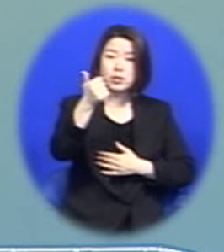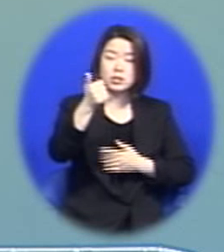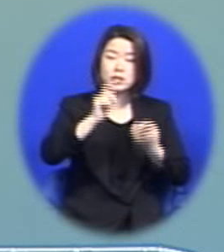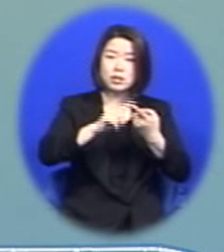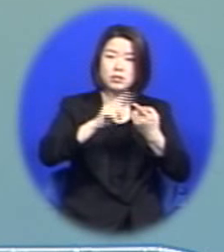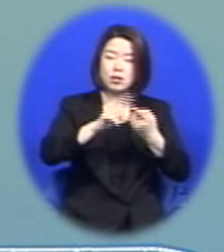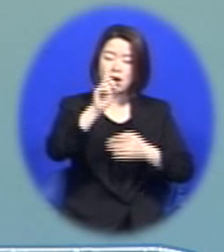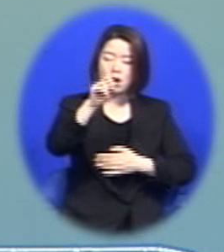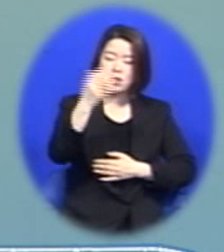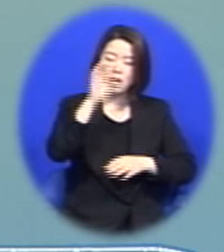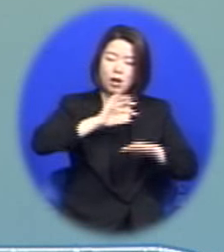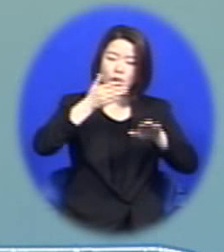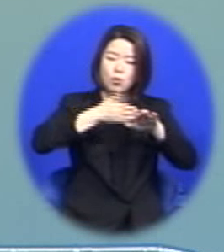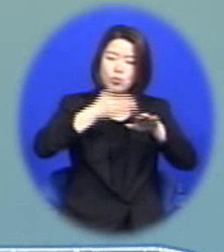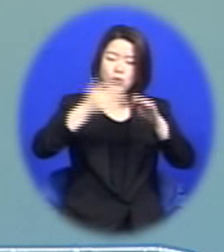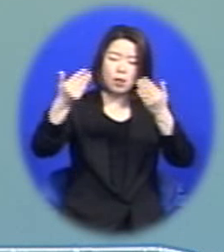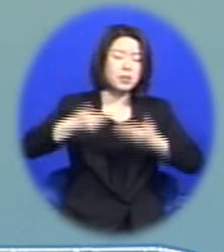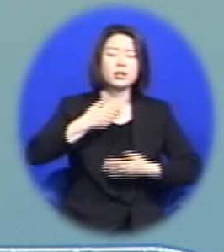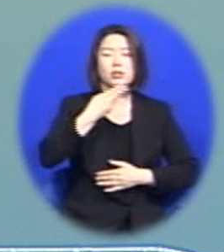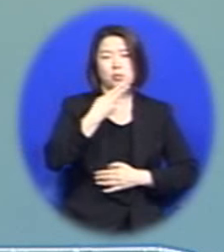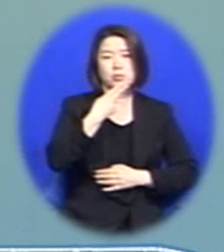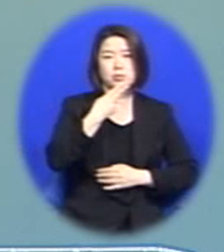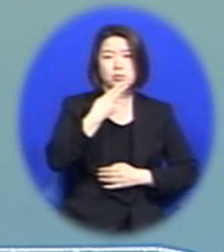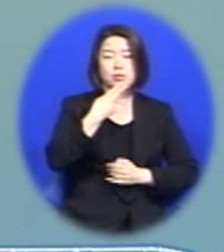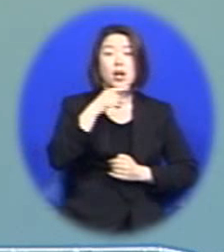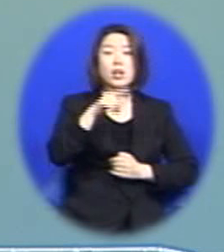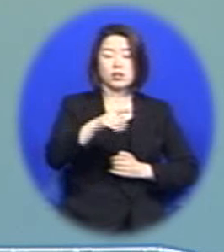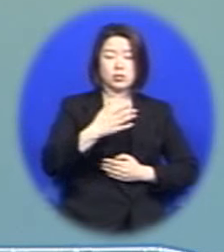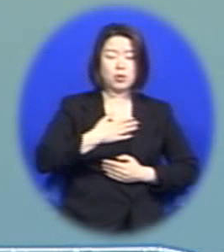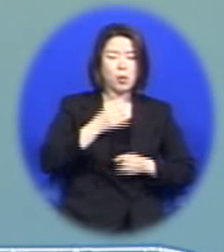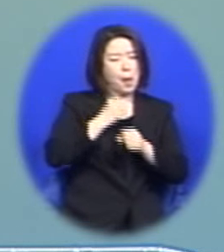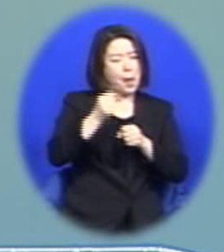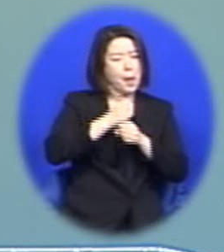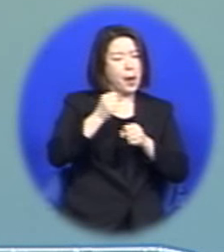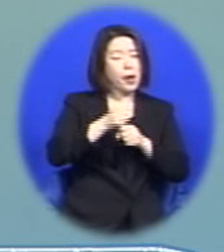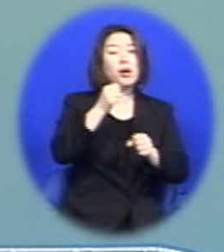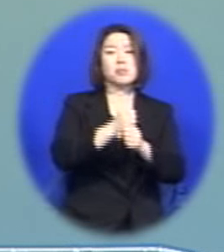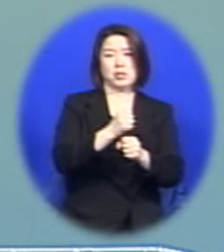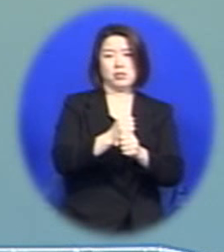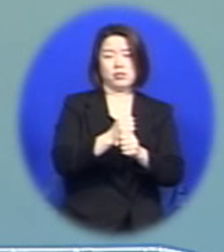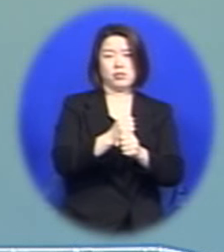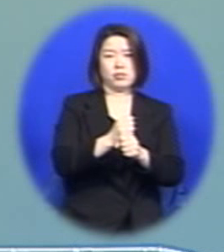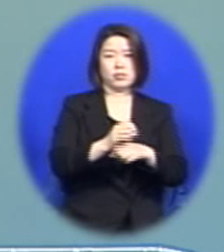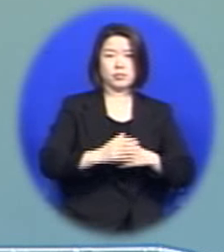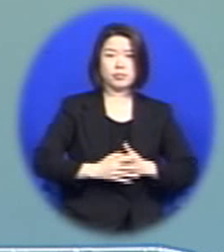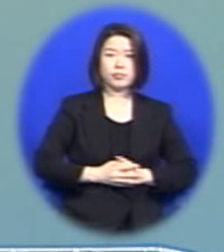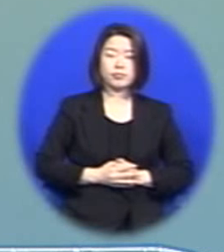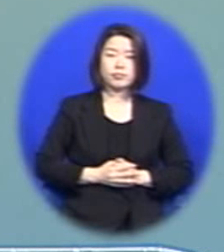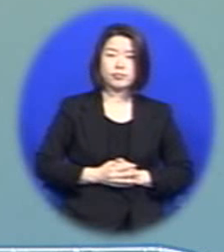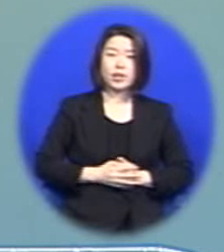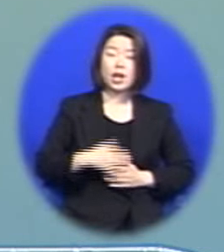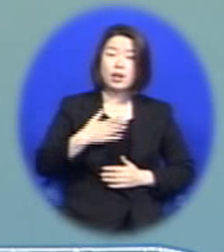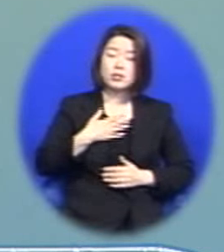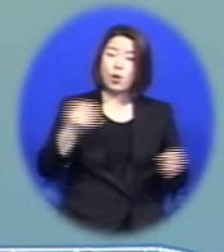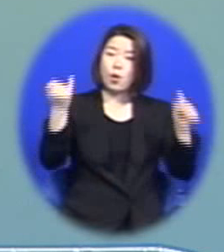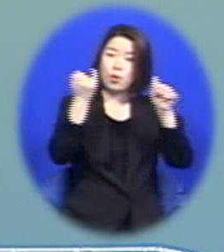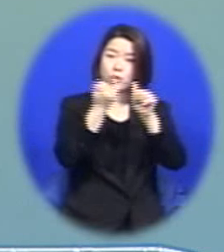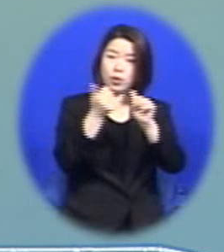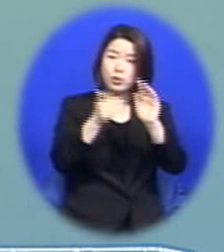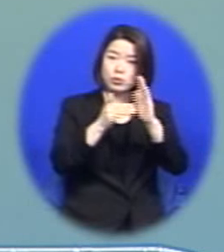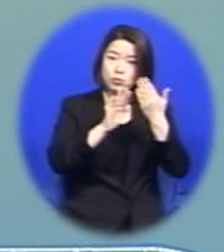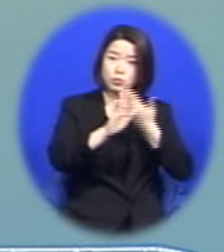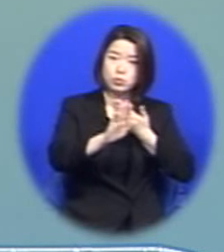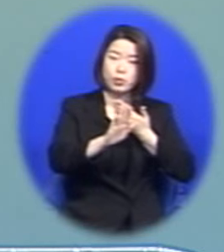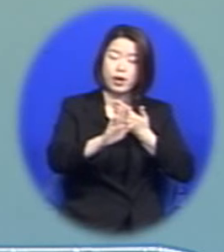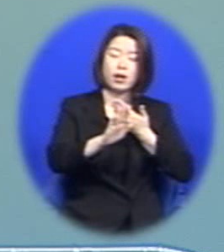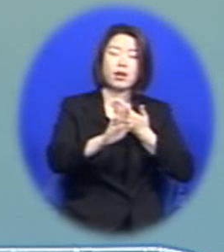없었어요 큰절을 논문의 당황스럽게 만들었어 저는 결혼하고 난 다음에